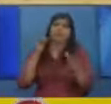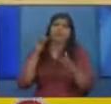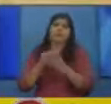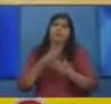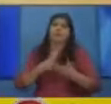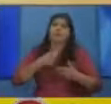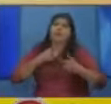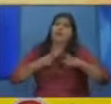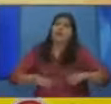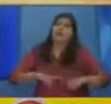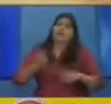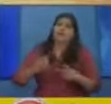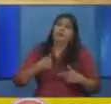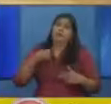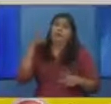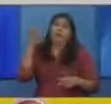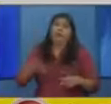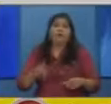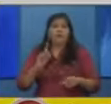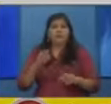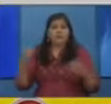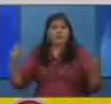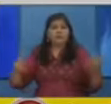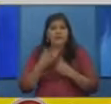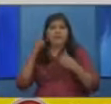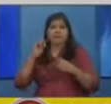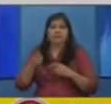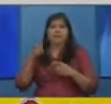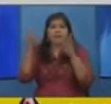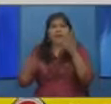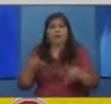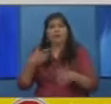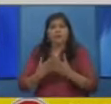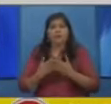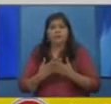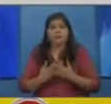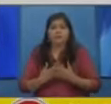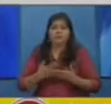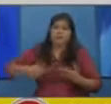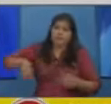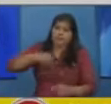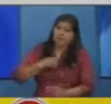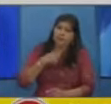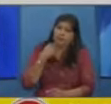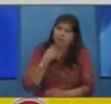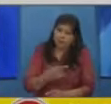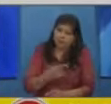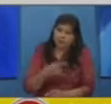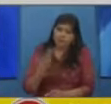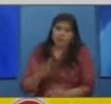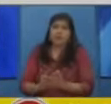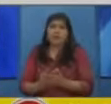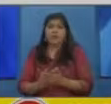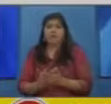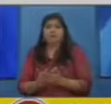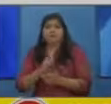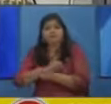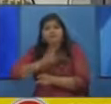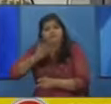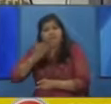हमेशा चैलेंज करते रहिए। मेरे प्यारे देशवासियों, कहा जाता है लर्निंग इज